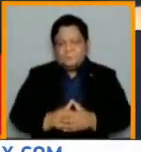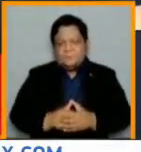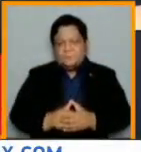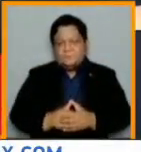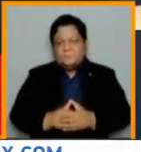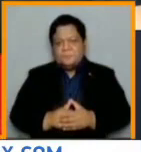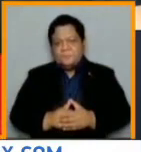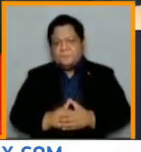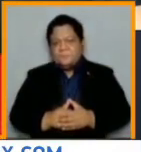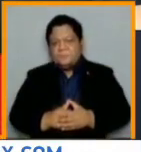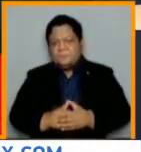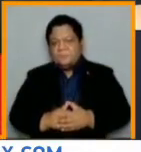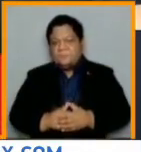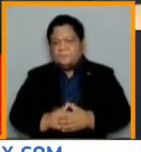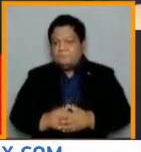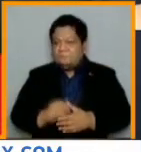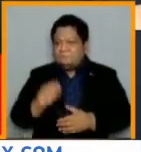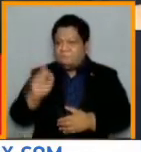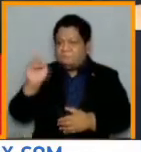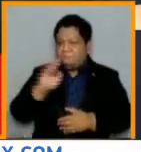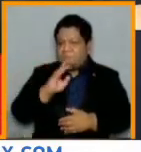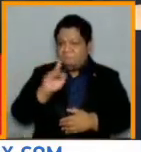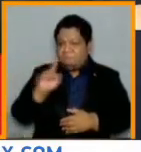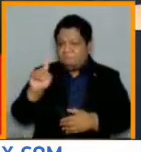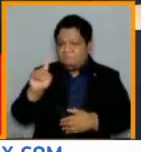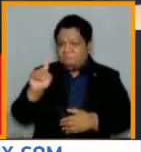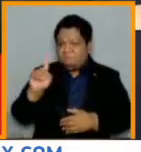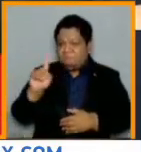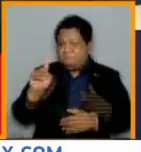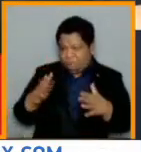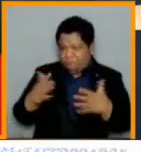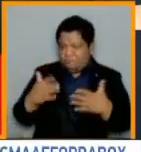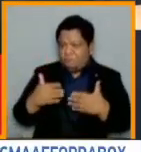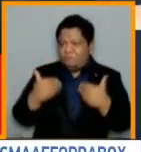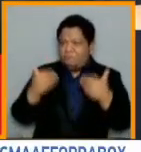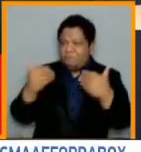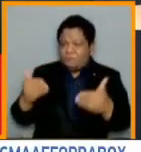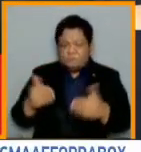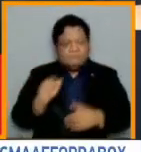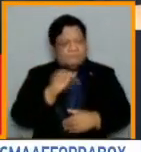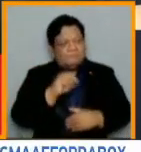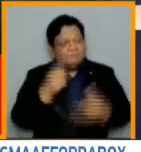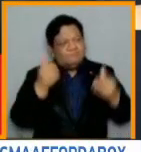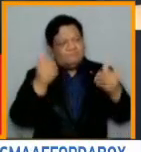Naka-move on ka na? Yes, I'm move on na. 2022 na eh, so